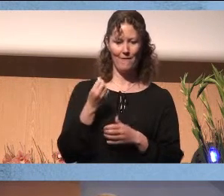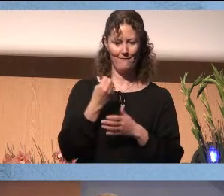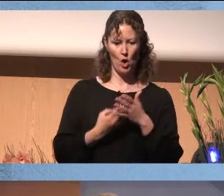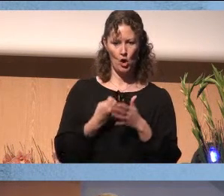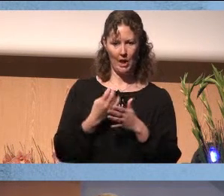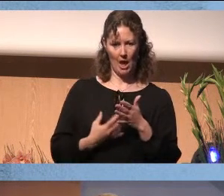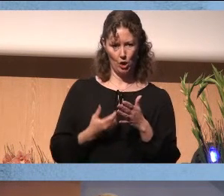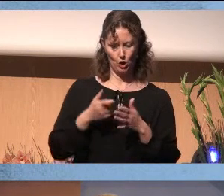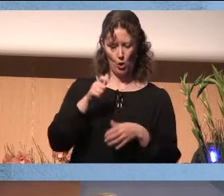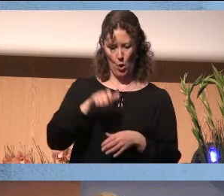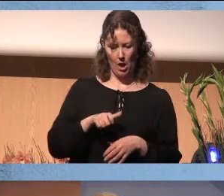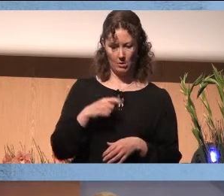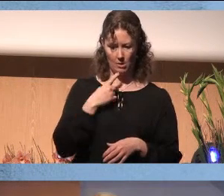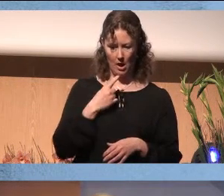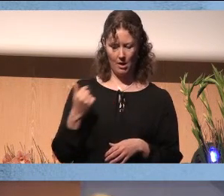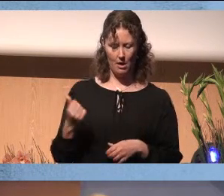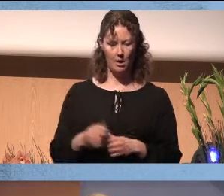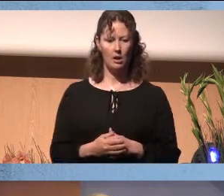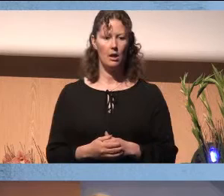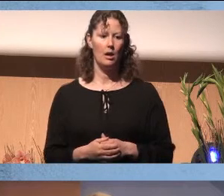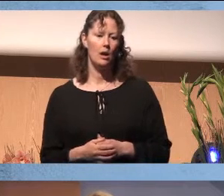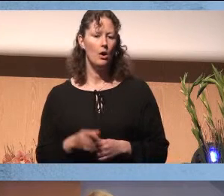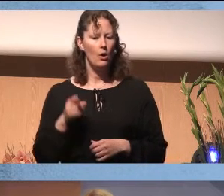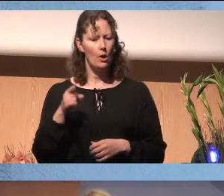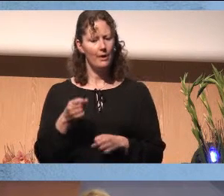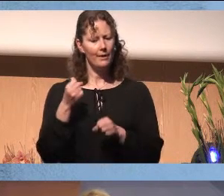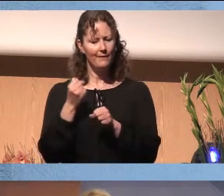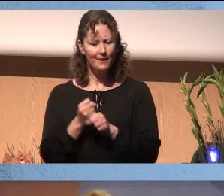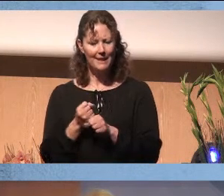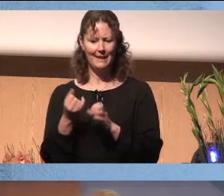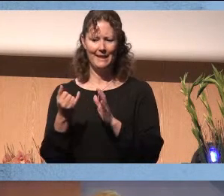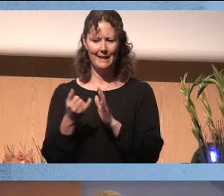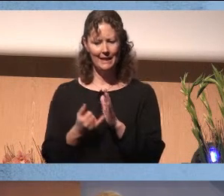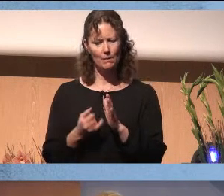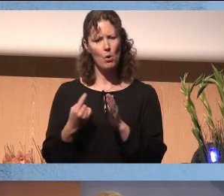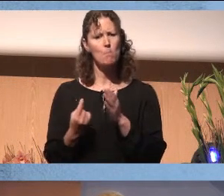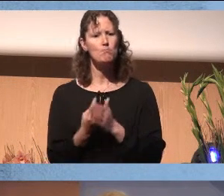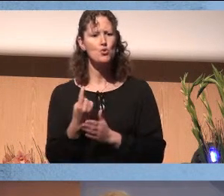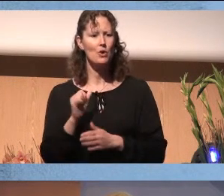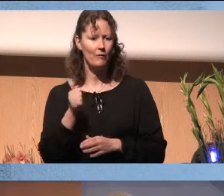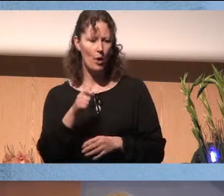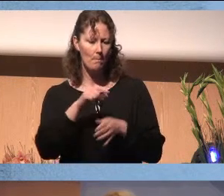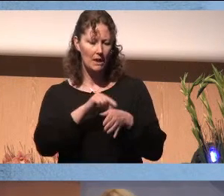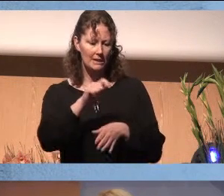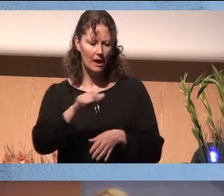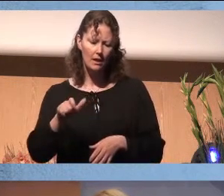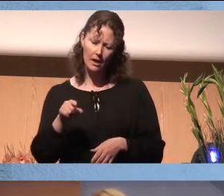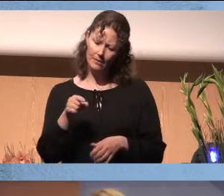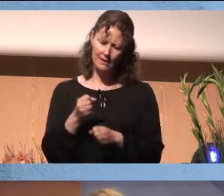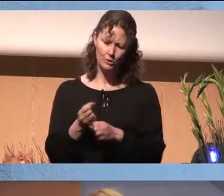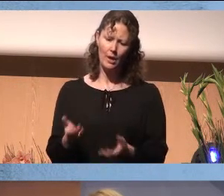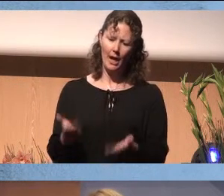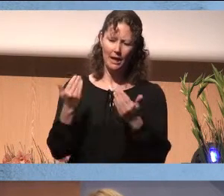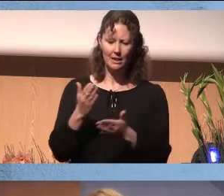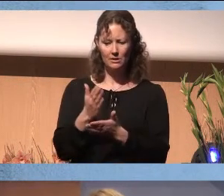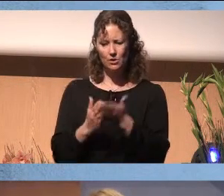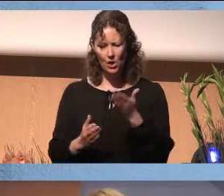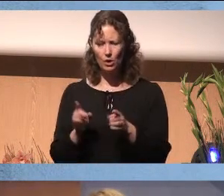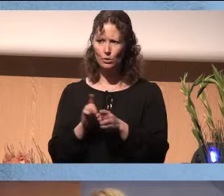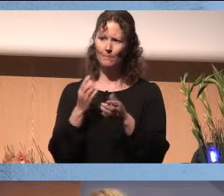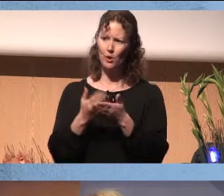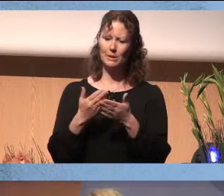sa. Og her vi jo virkelig inne på muligheter for pasientene. Bare en så enkel sak som å få